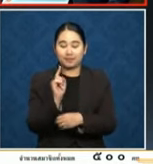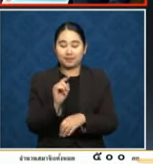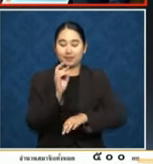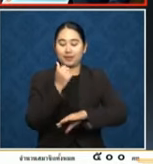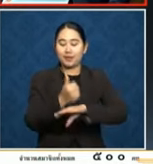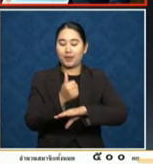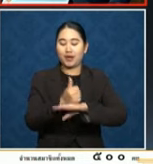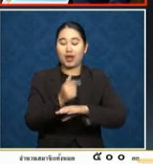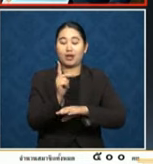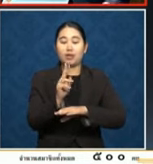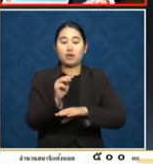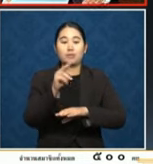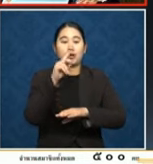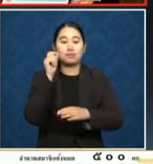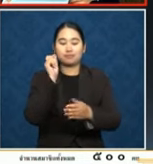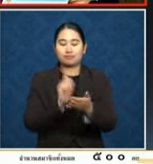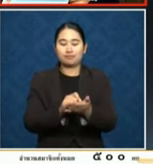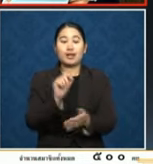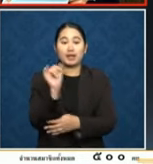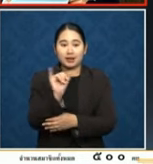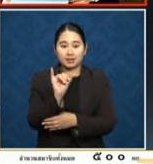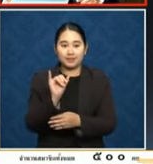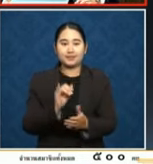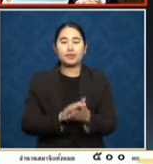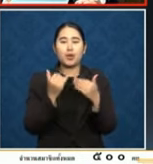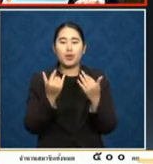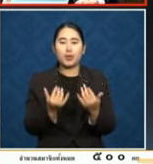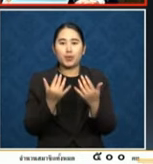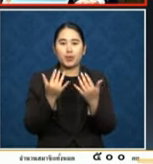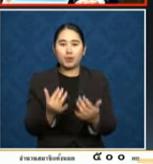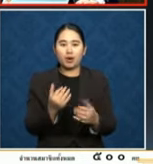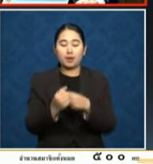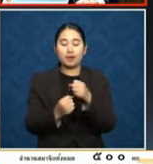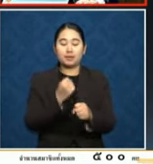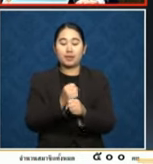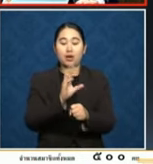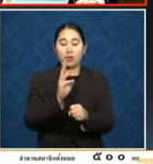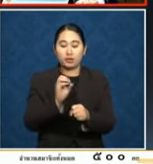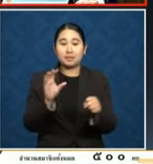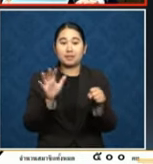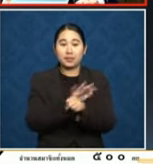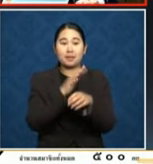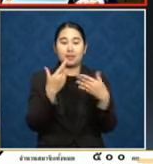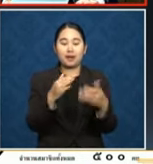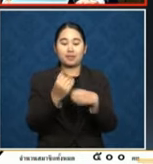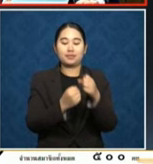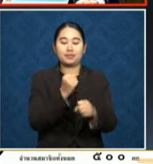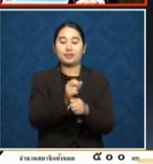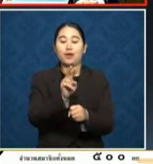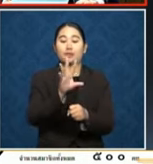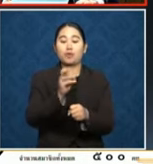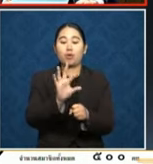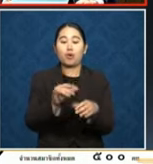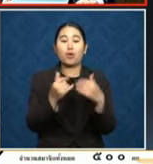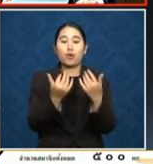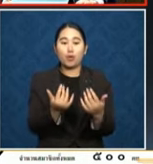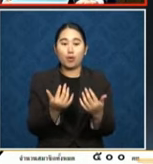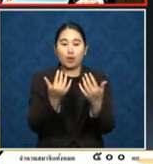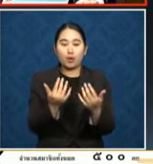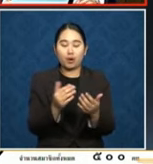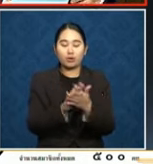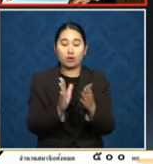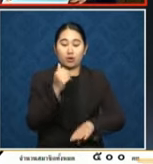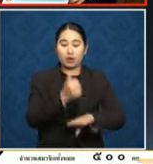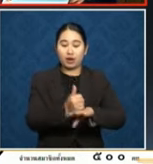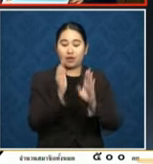านในการเซ็นอนุมัติโอนย้ายเท่านั้นรอจนท่านเกษียณไปเมื่อปลายปี66ที่ผ่านมาจนอธิบดีคนใหม่เข้าม